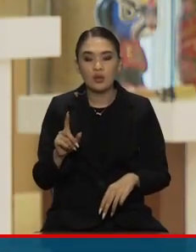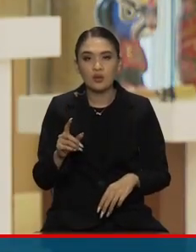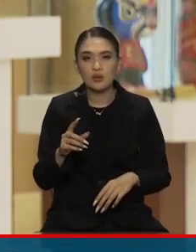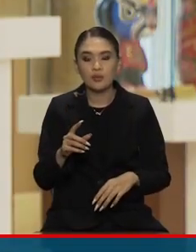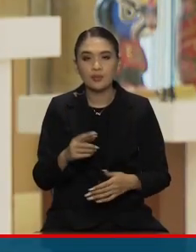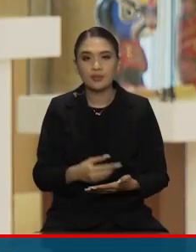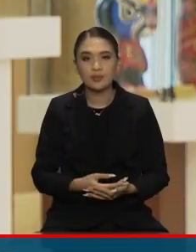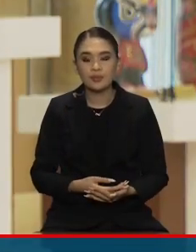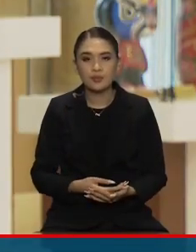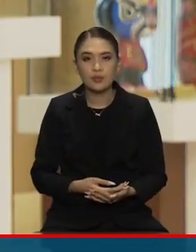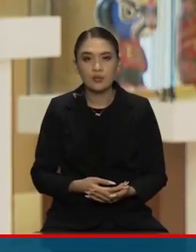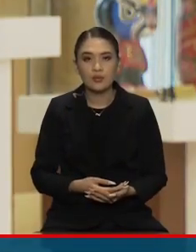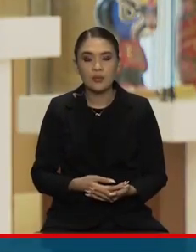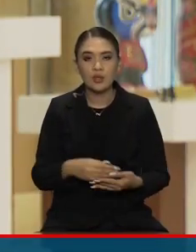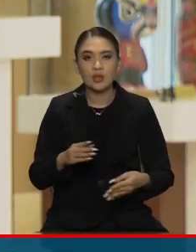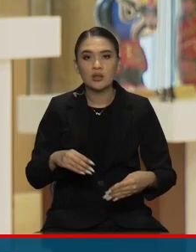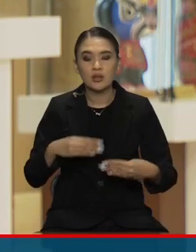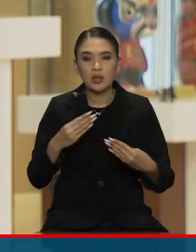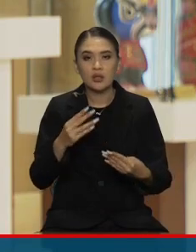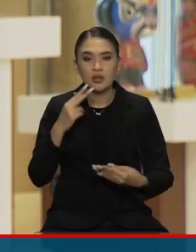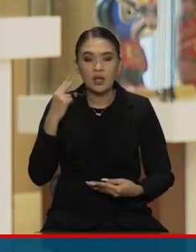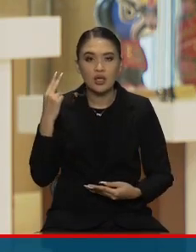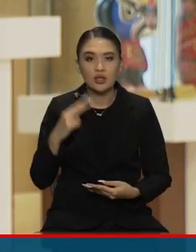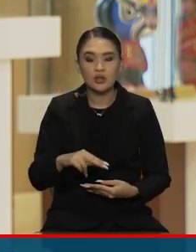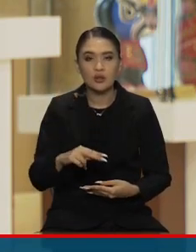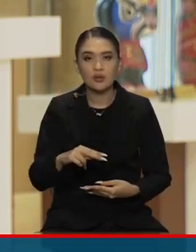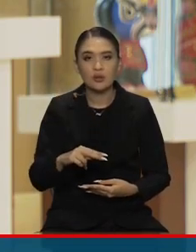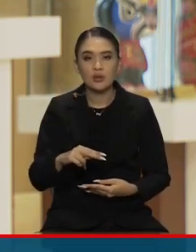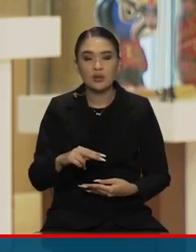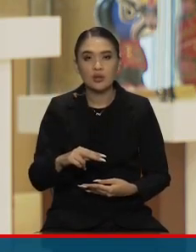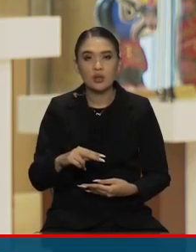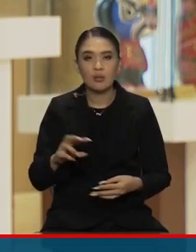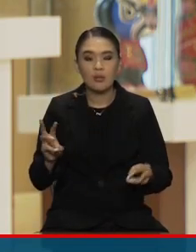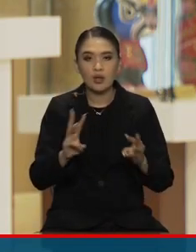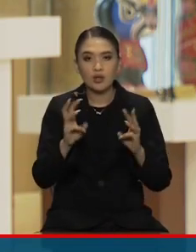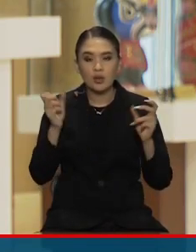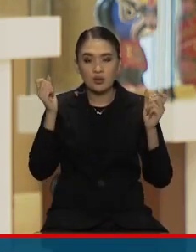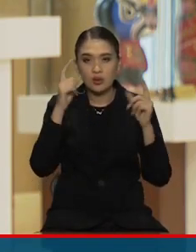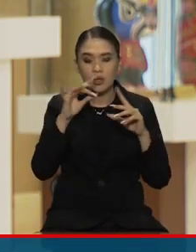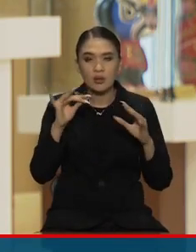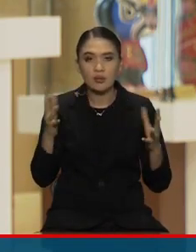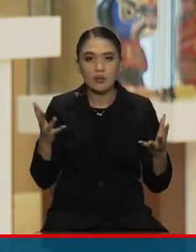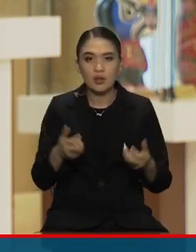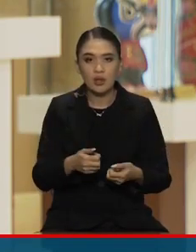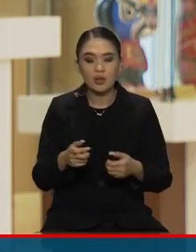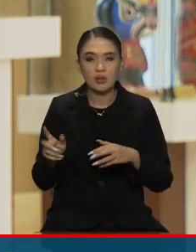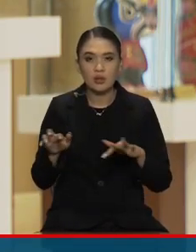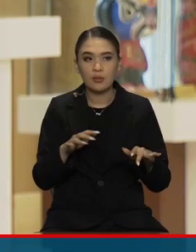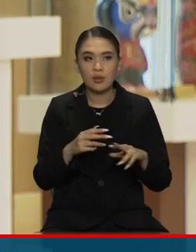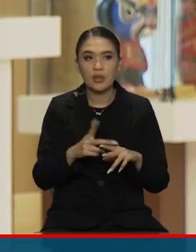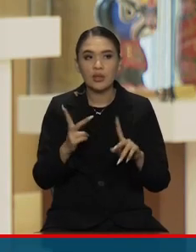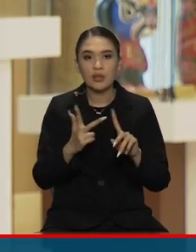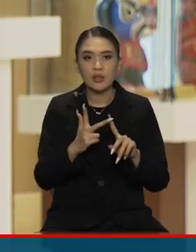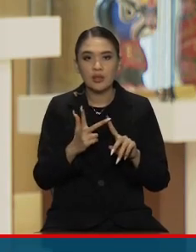очередь даст возможность качественно оценить пожар и принятие оперативные меры И третье